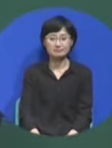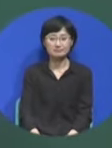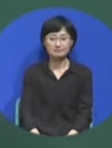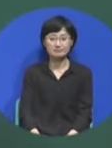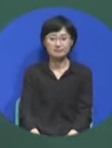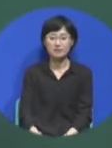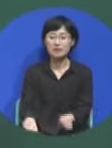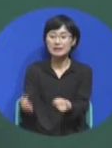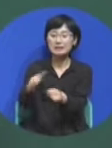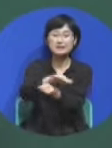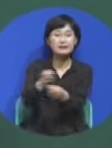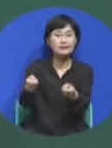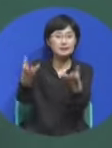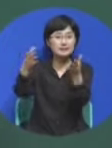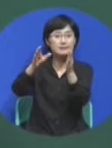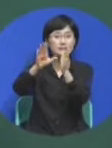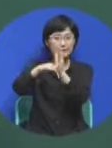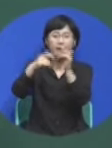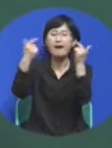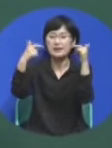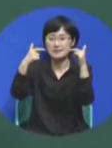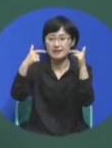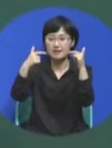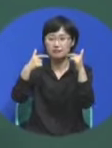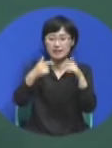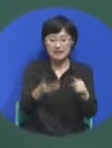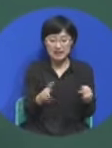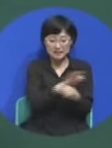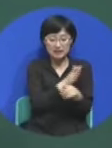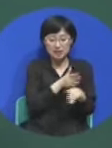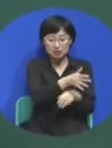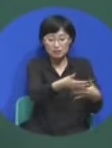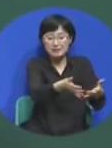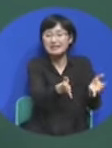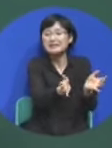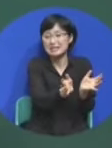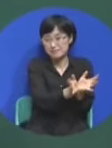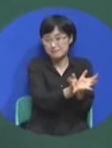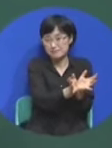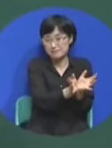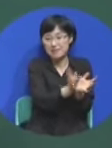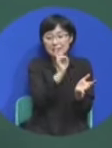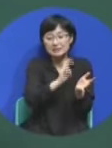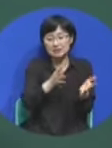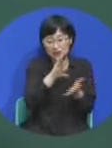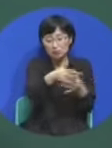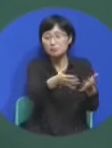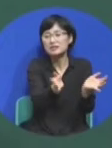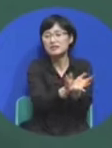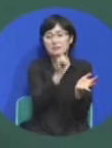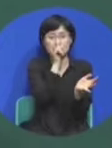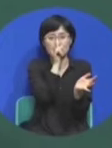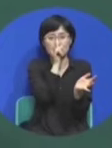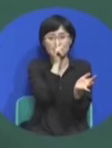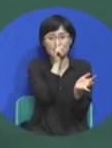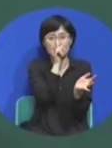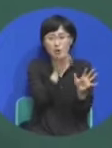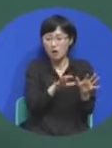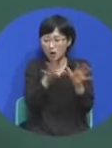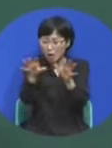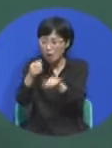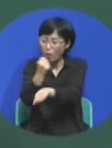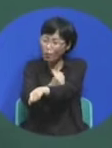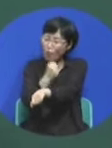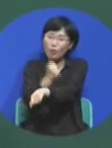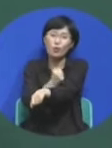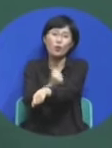当葬礼礼拜的时候我们的中唱团去唱着穿着这个葬礼的衣服然后唱赞美 우리 장례식에 늘 함께 팀이 되어 수고해 주신 우리 찬양팀에게 또 이런 자리를 빌어서 진심으로